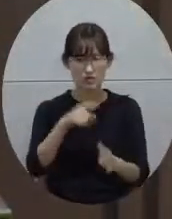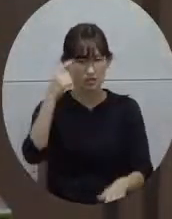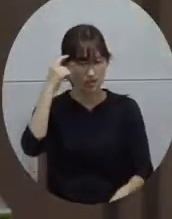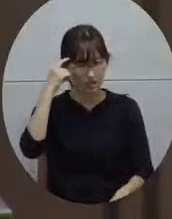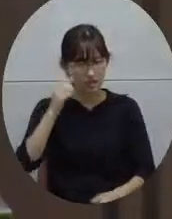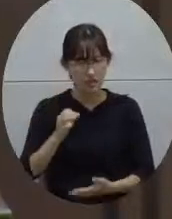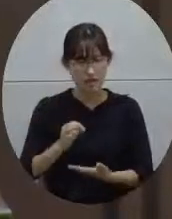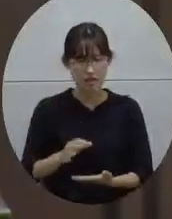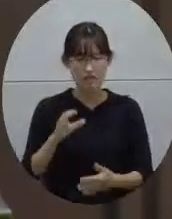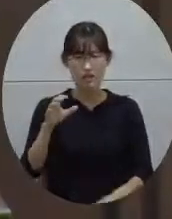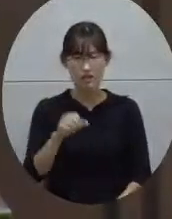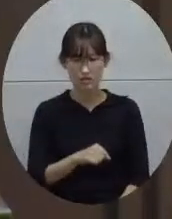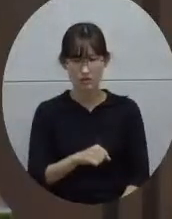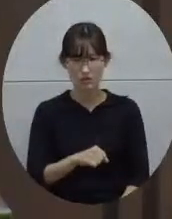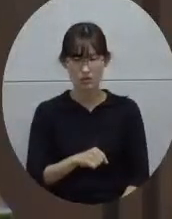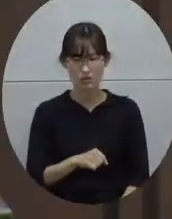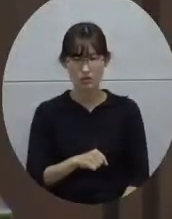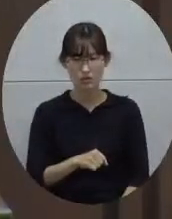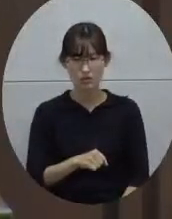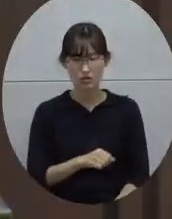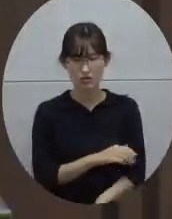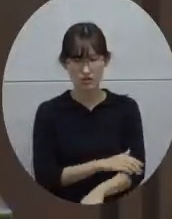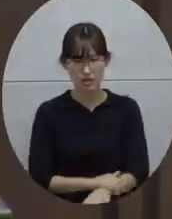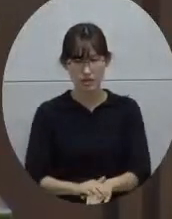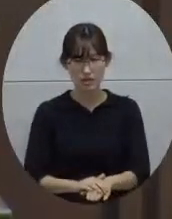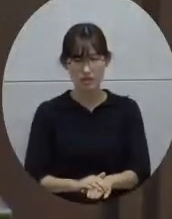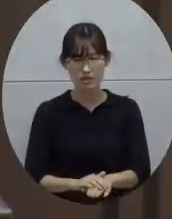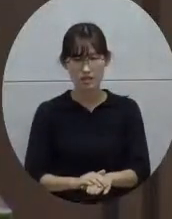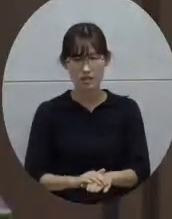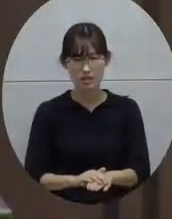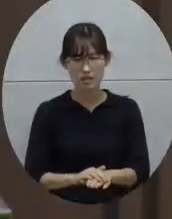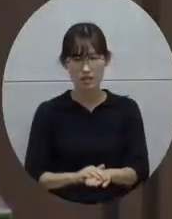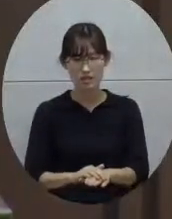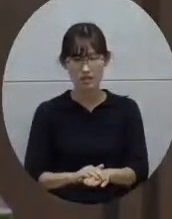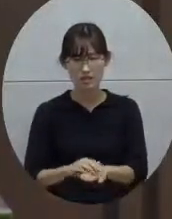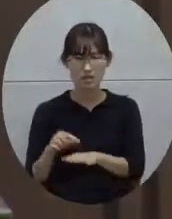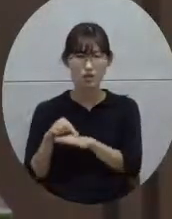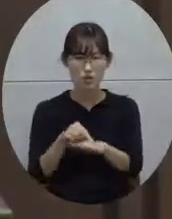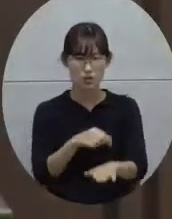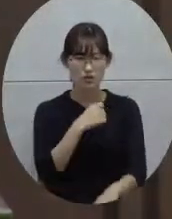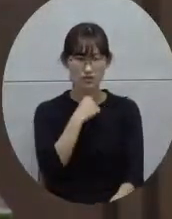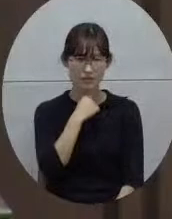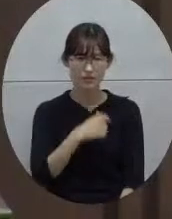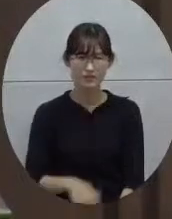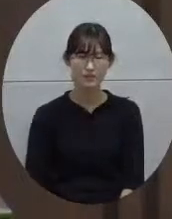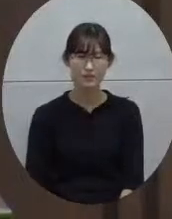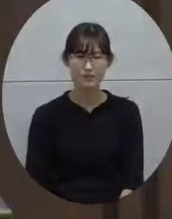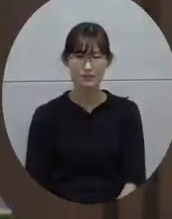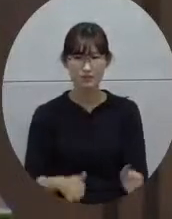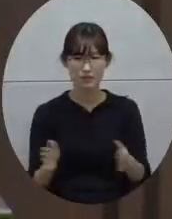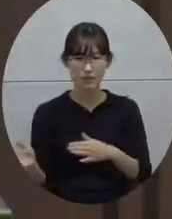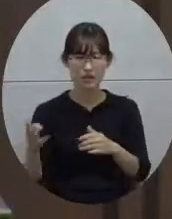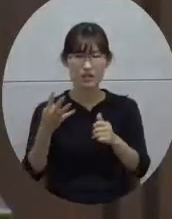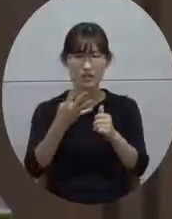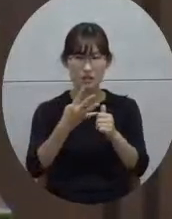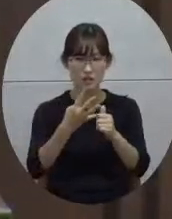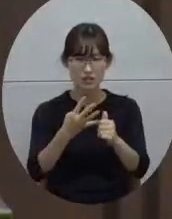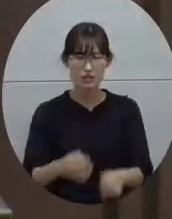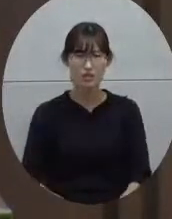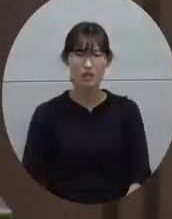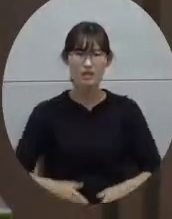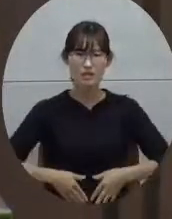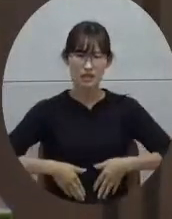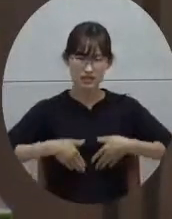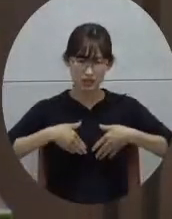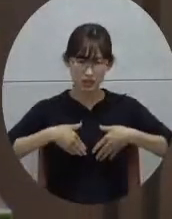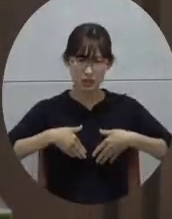가치가 구석구석에 스며들 수 있도록 힘쓰겠습니다. 넷째, 따뜻하고